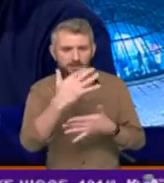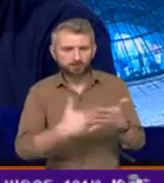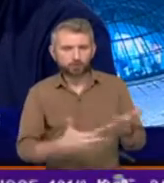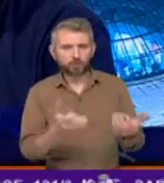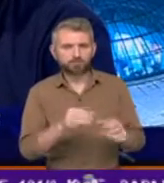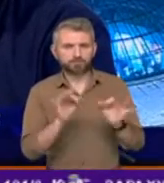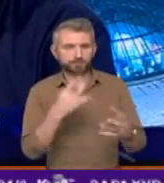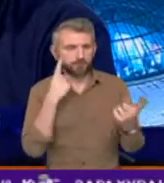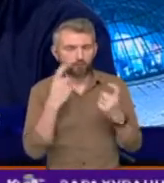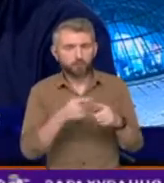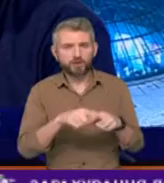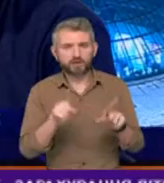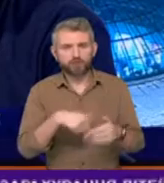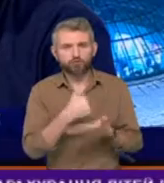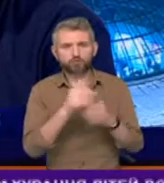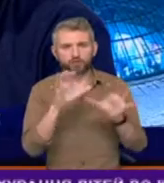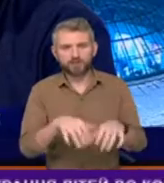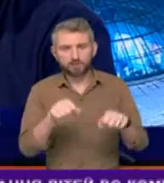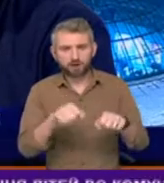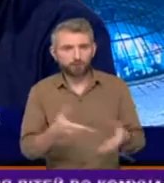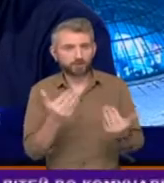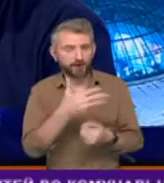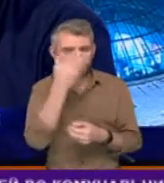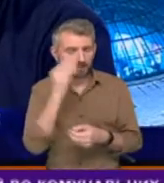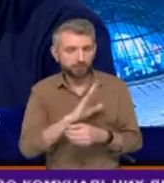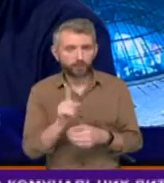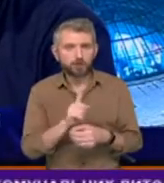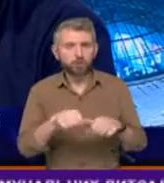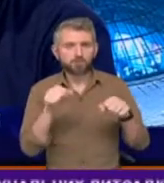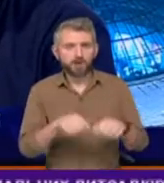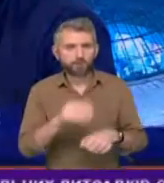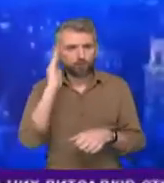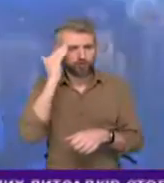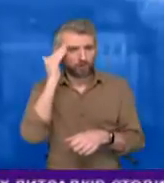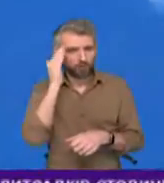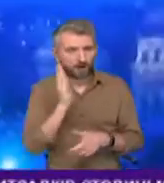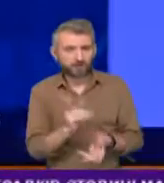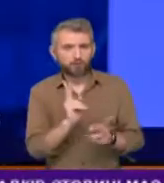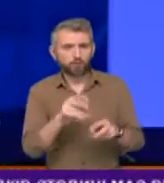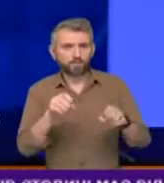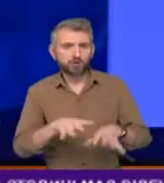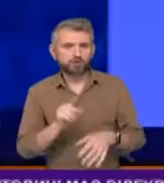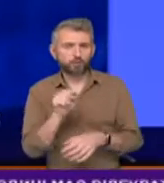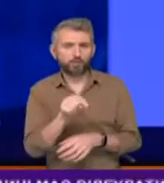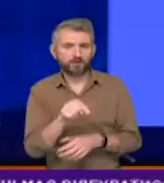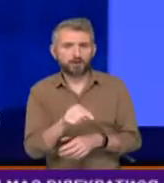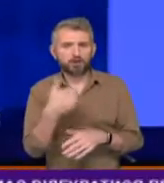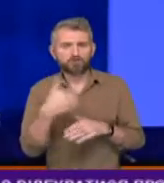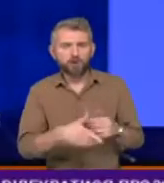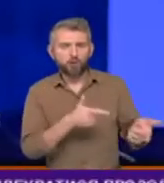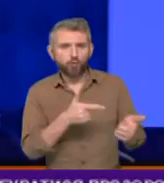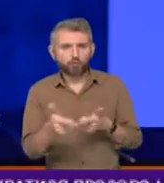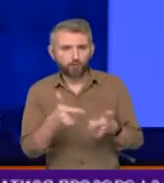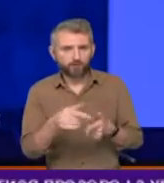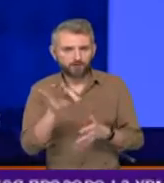належну інформацію, це є теж конституційне право. Давайте не забуватися, що право шизофреніка, який вирішив, що він вже готовий з